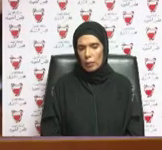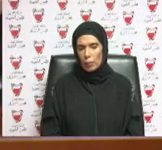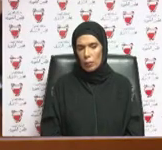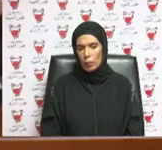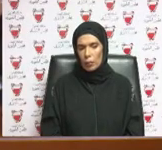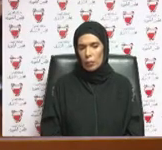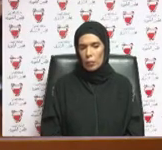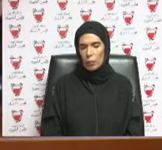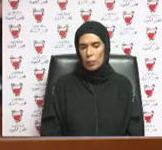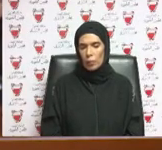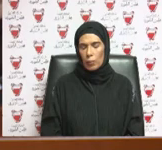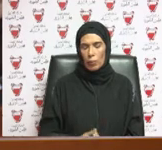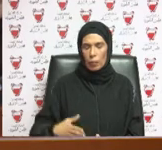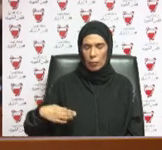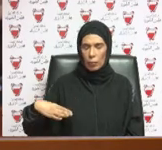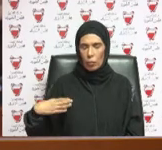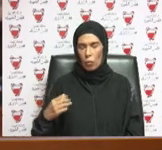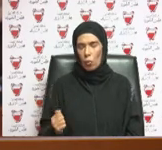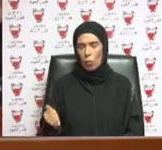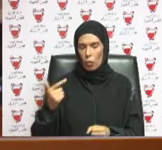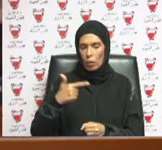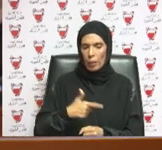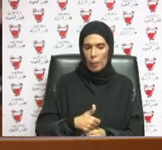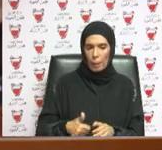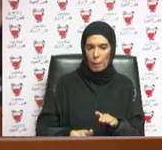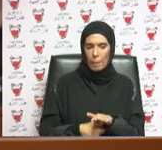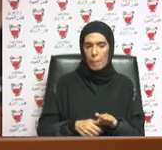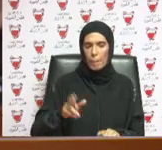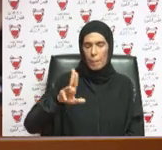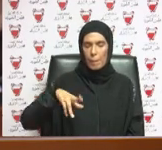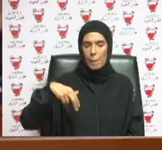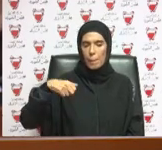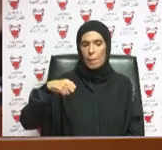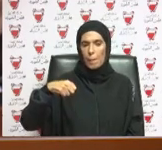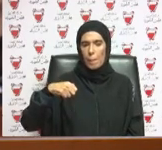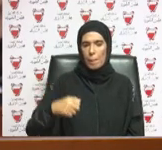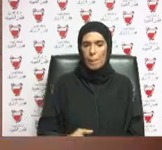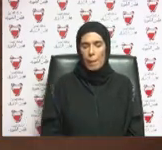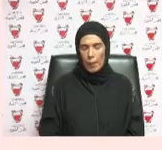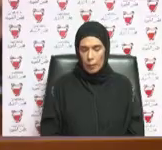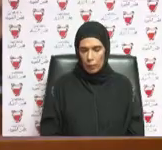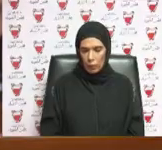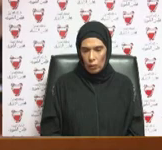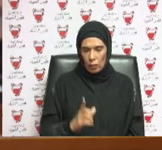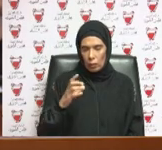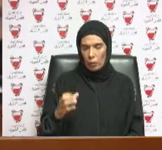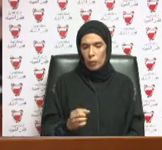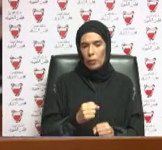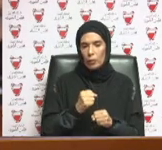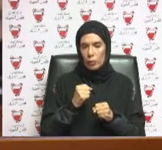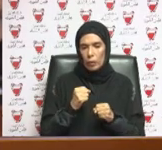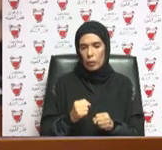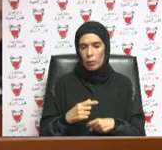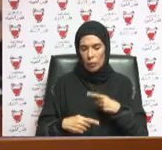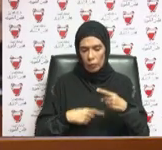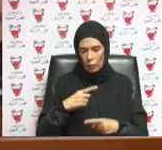السمو الملكي الأمير سلمان بن حمد آل خليفة ولي العهد نائب القائد الأعلى رئيس مجلس الوزراء حفظه الله ورعاه في